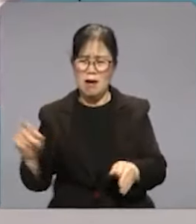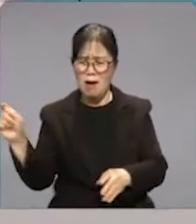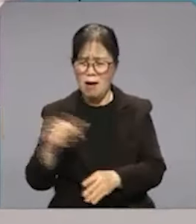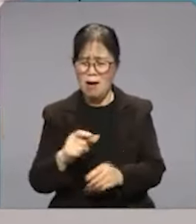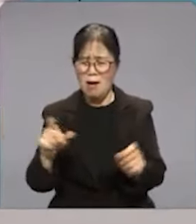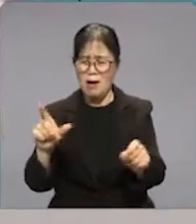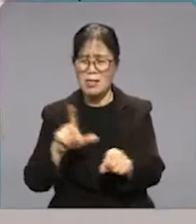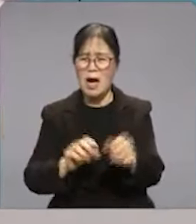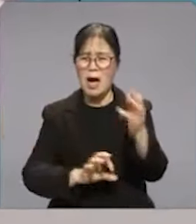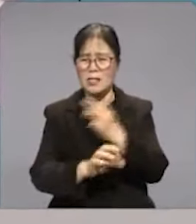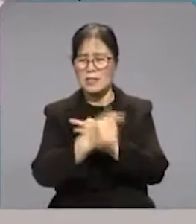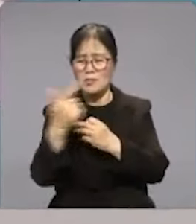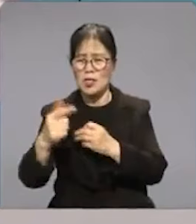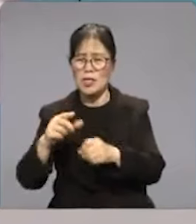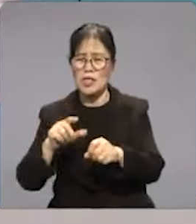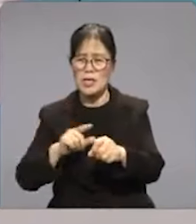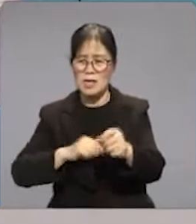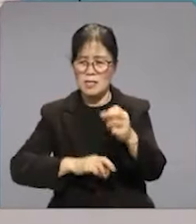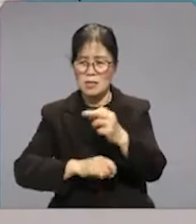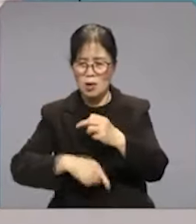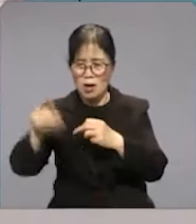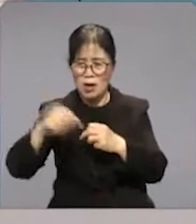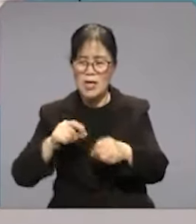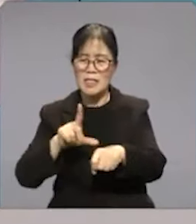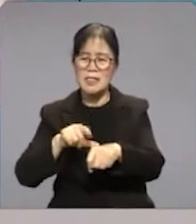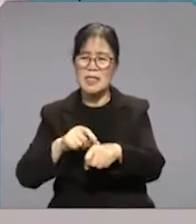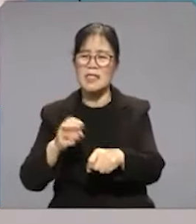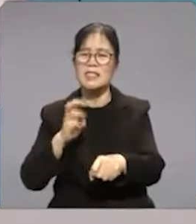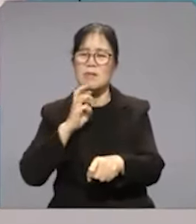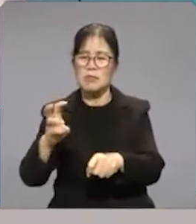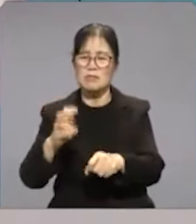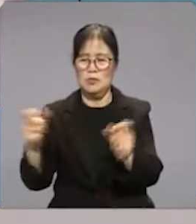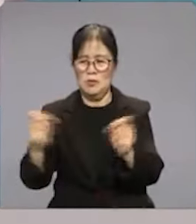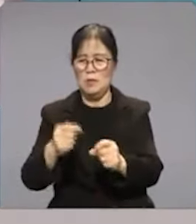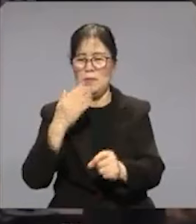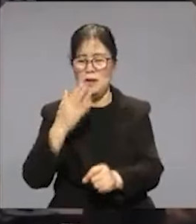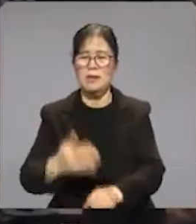수도권 출퇴근 30분 시대가 열립니다. 김대영 기자입니다.